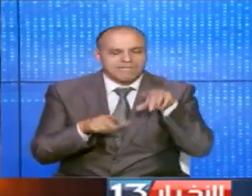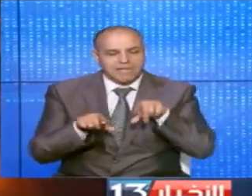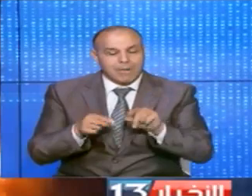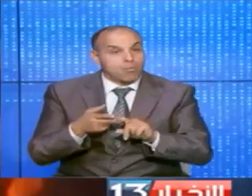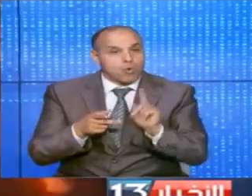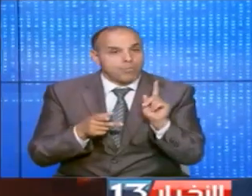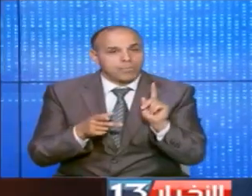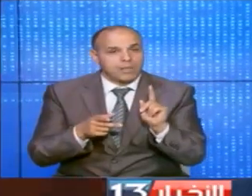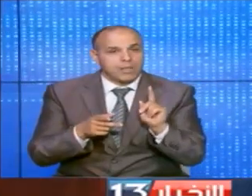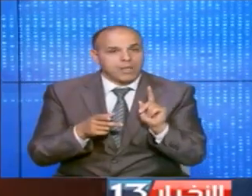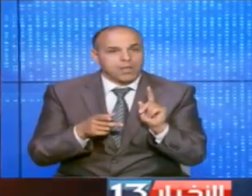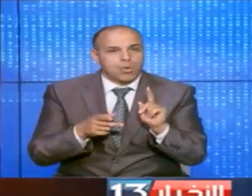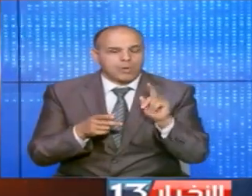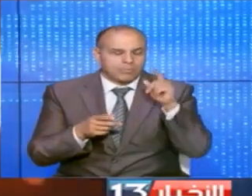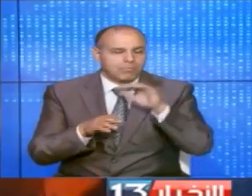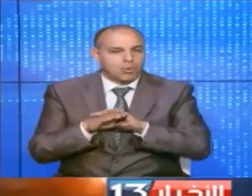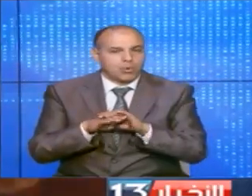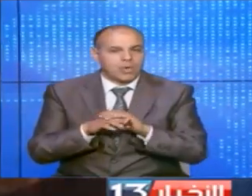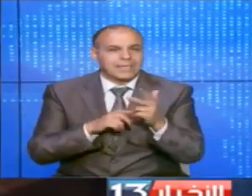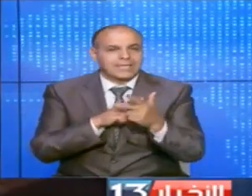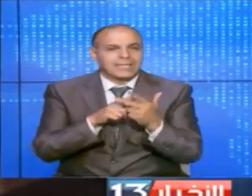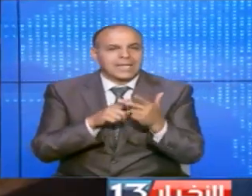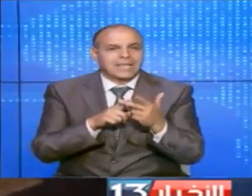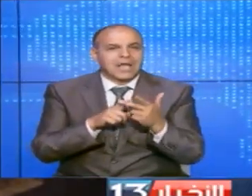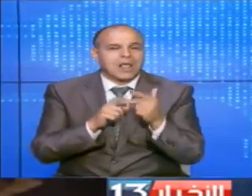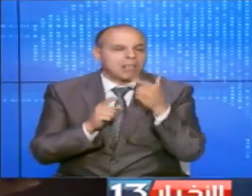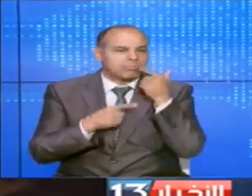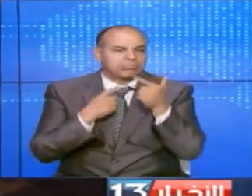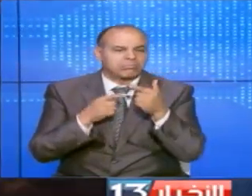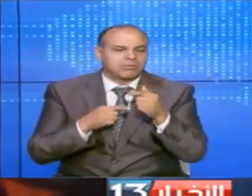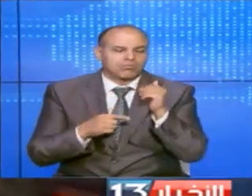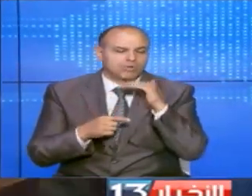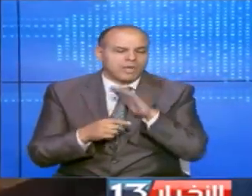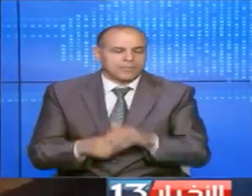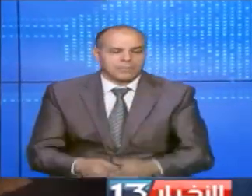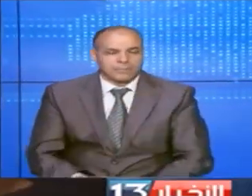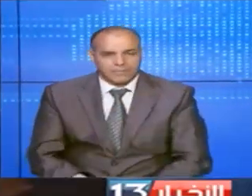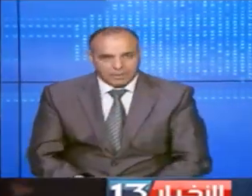و ا لم تالفه من ثلاث خطوات متدرجه